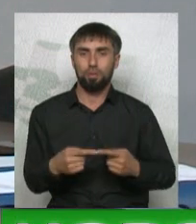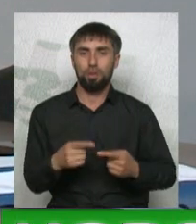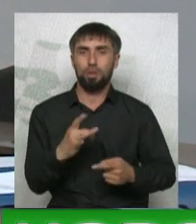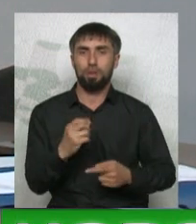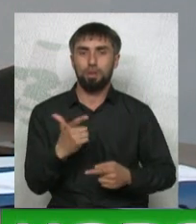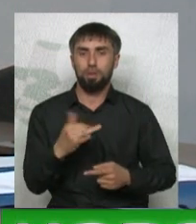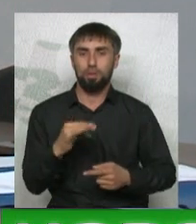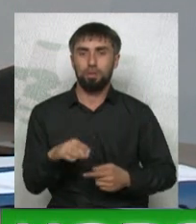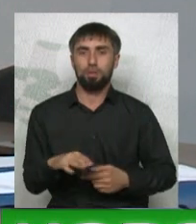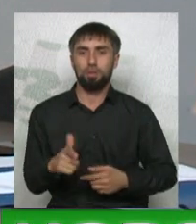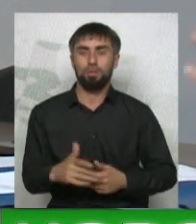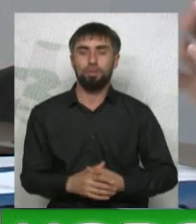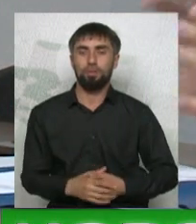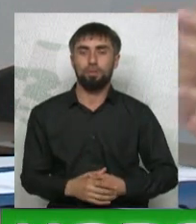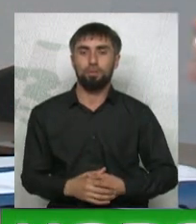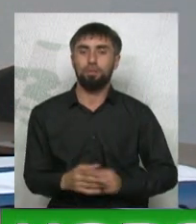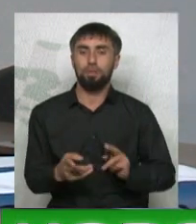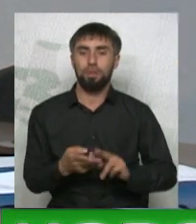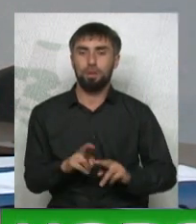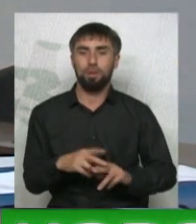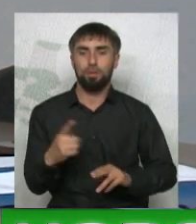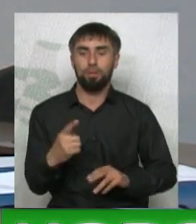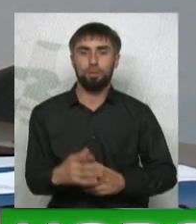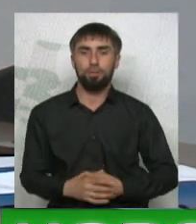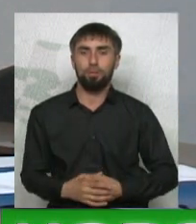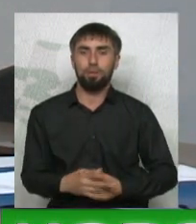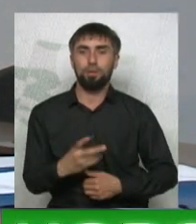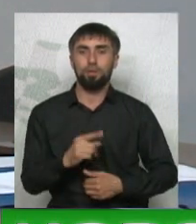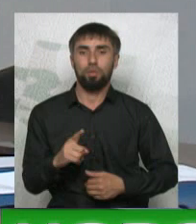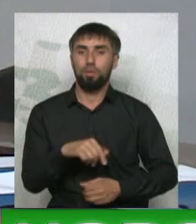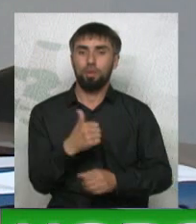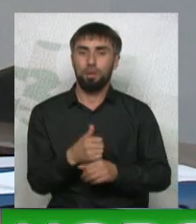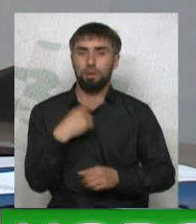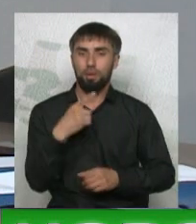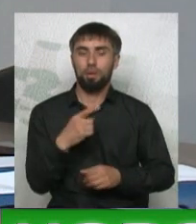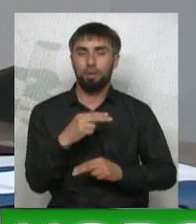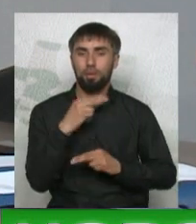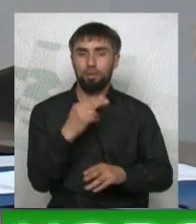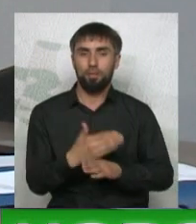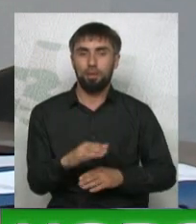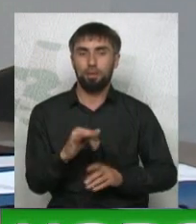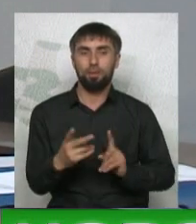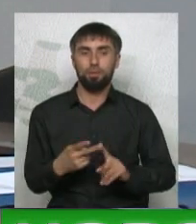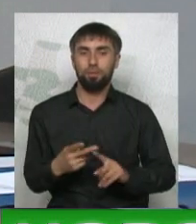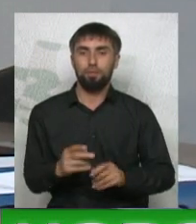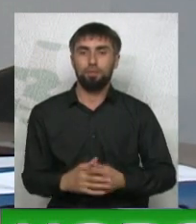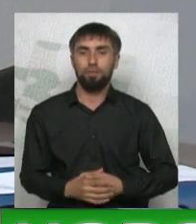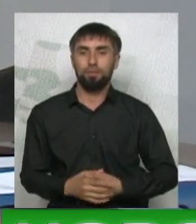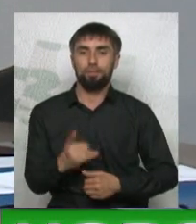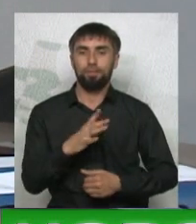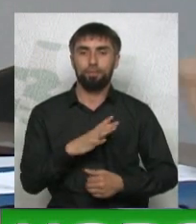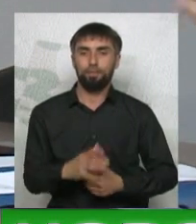реагировать. Вот. Это вот первое, на что глава говорит обратить внимание. И второе,